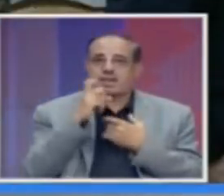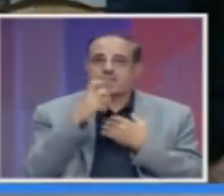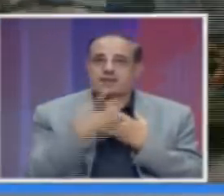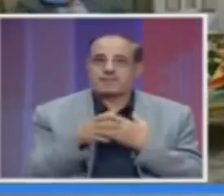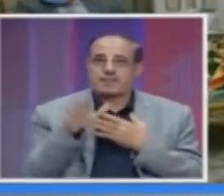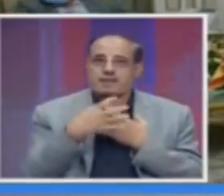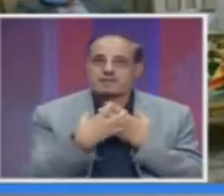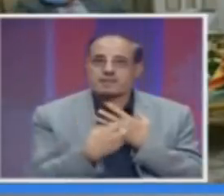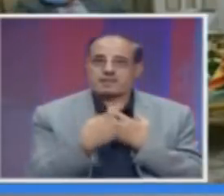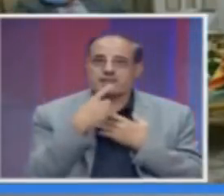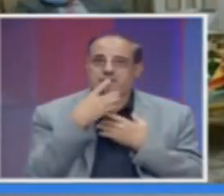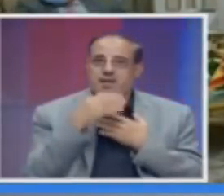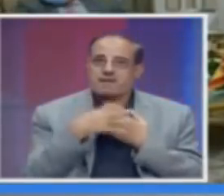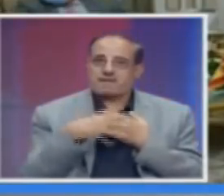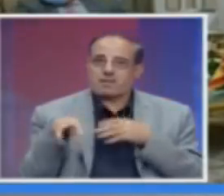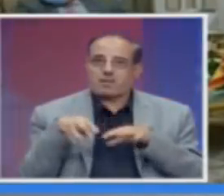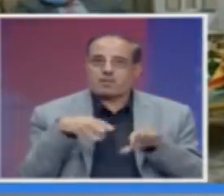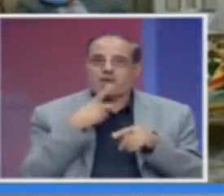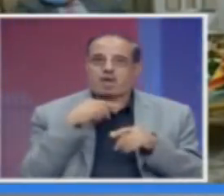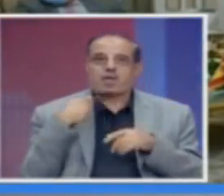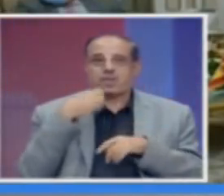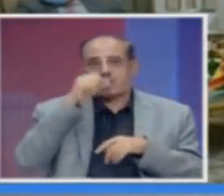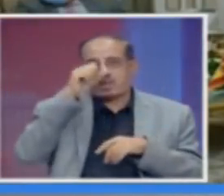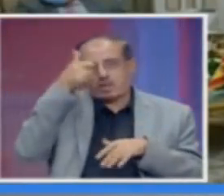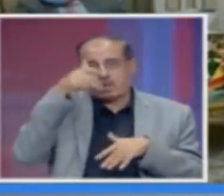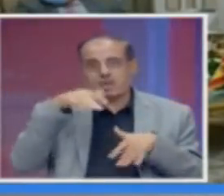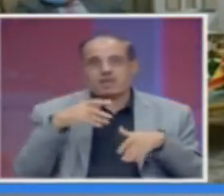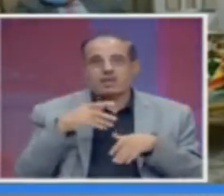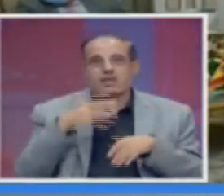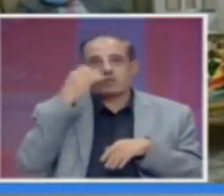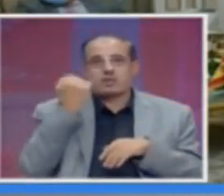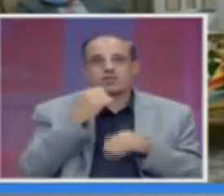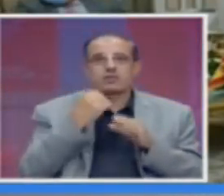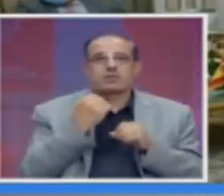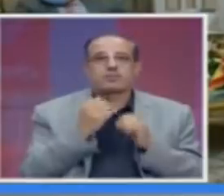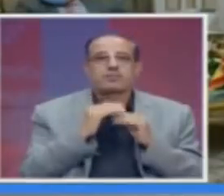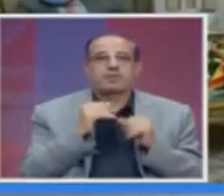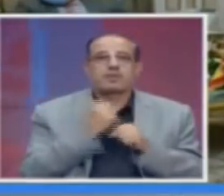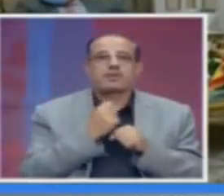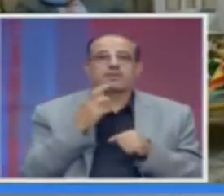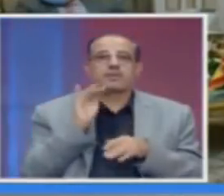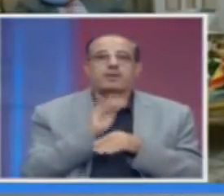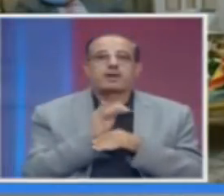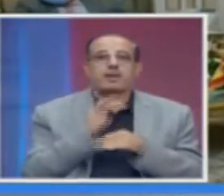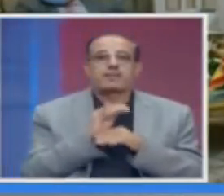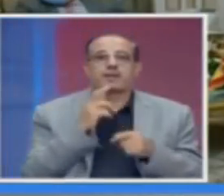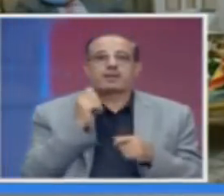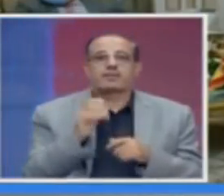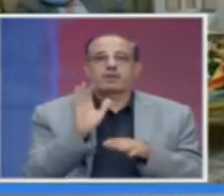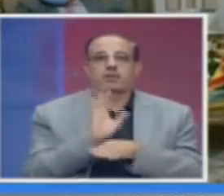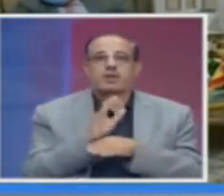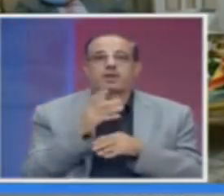الزراعية ومحطات تحلية المياه. ومن جانبه أعرب السفير الإسباني عن تقديره للجهود المصرية الرامية لتوفير المناخ